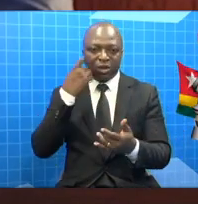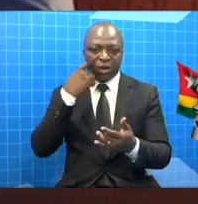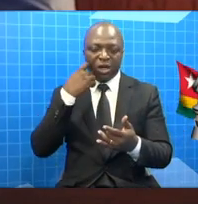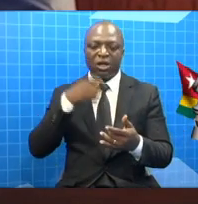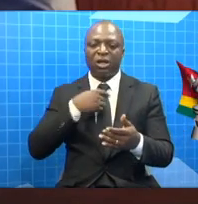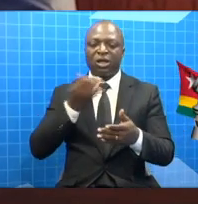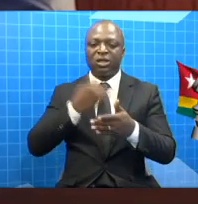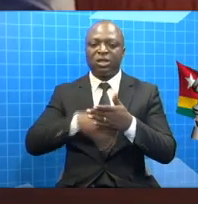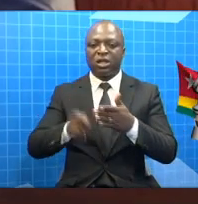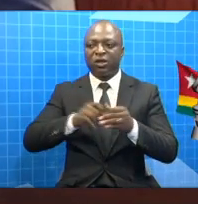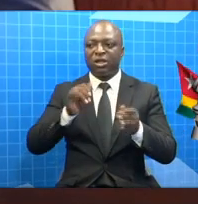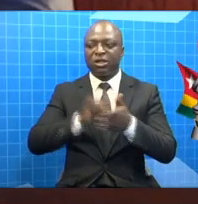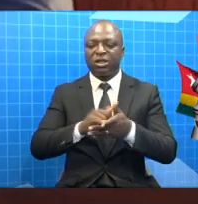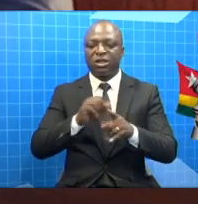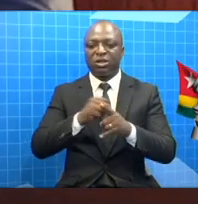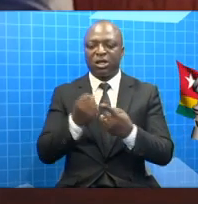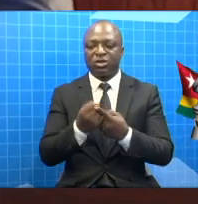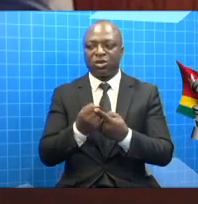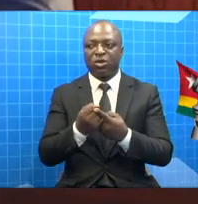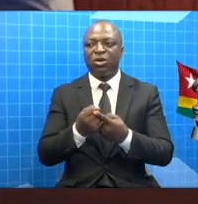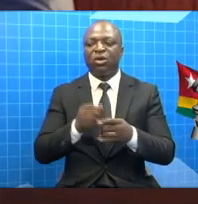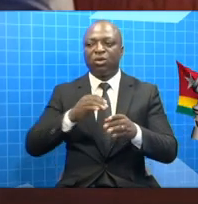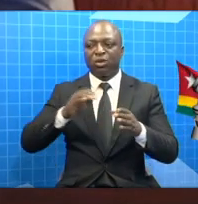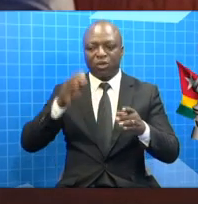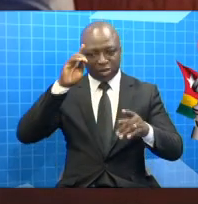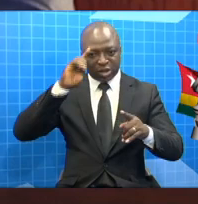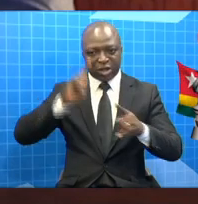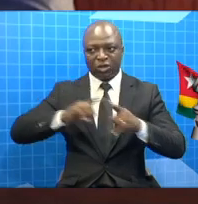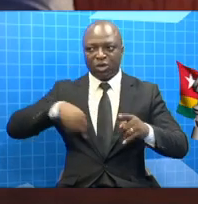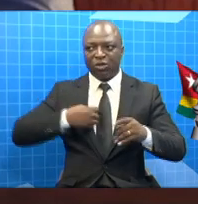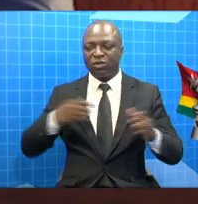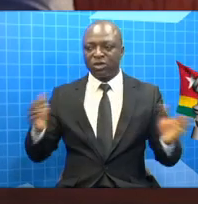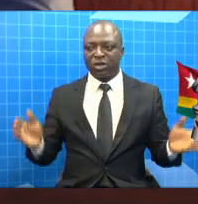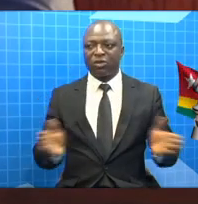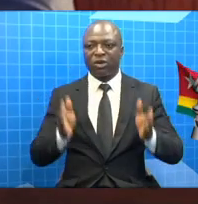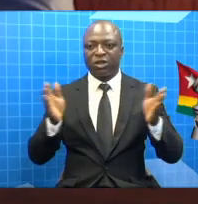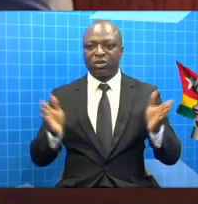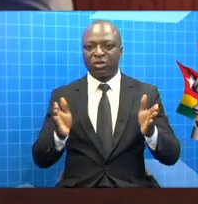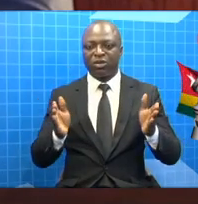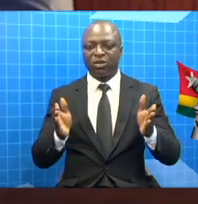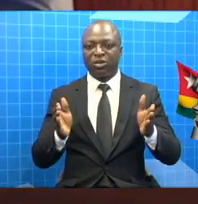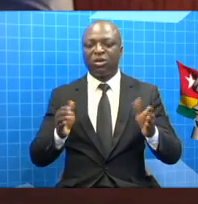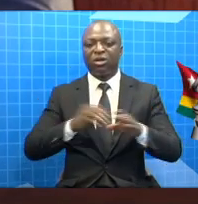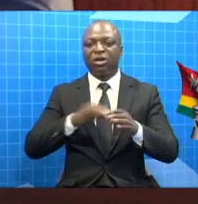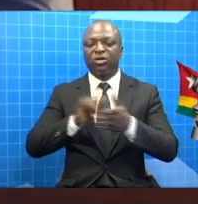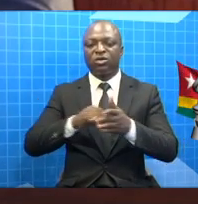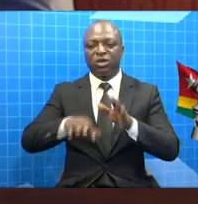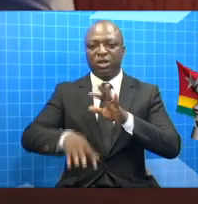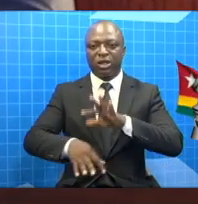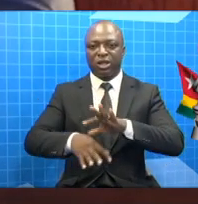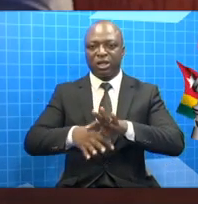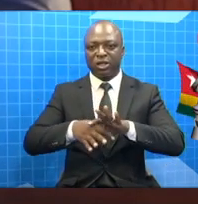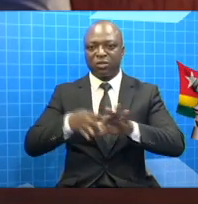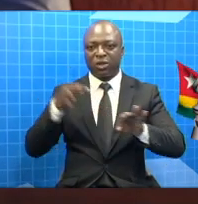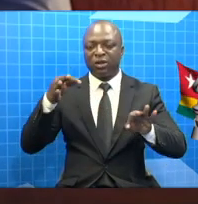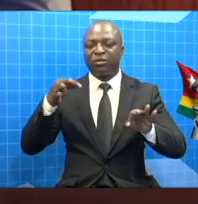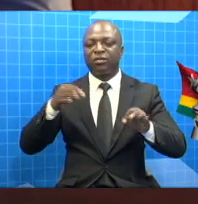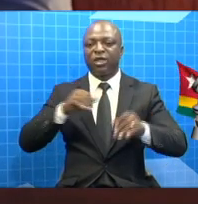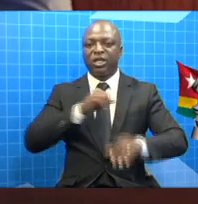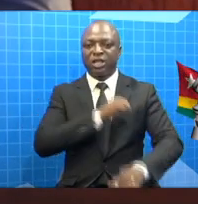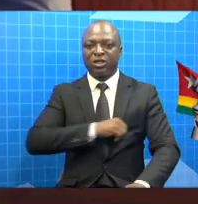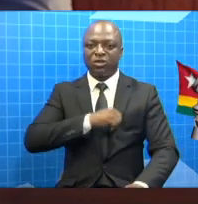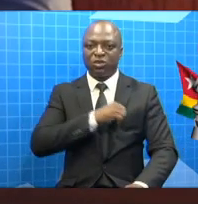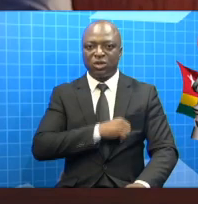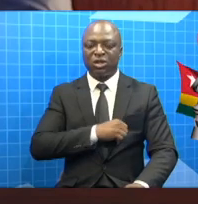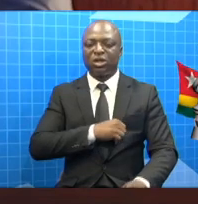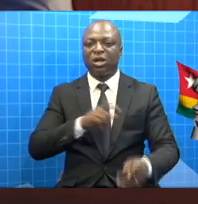s'inscrivent dans la dynamique de concertation que nous encourageons. Dans cet esprit, les attitudes de